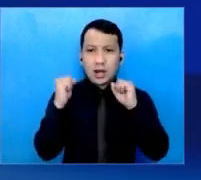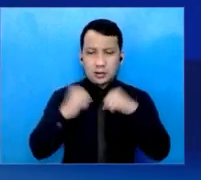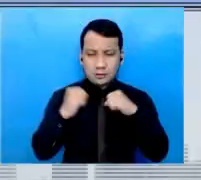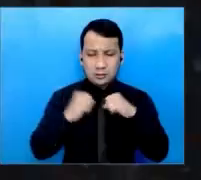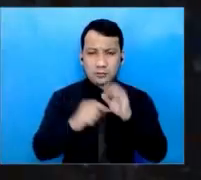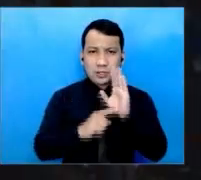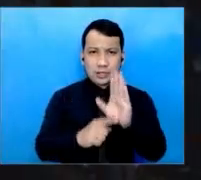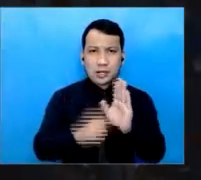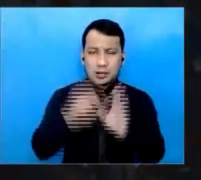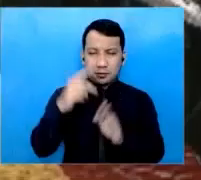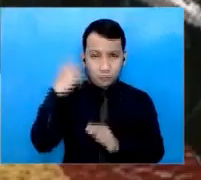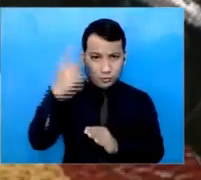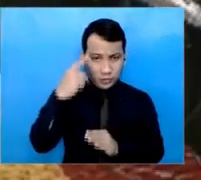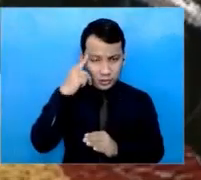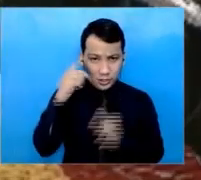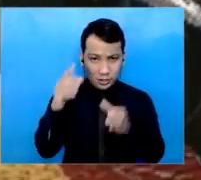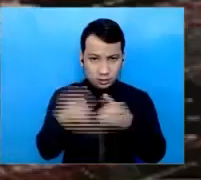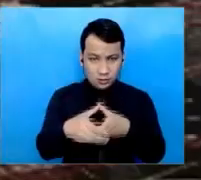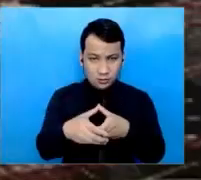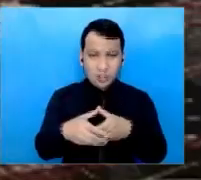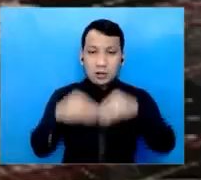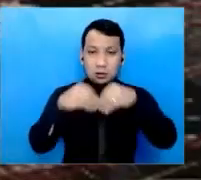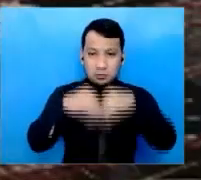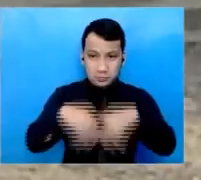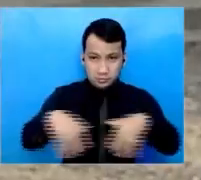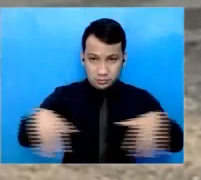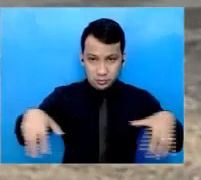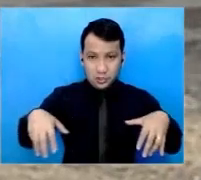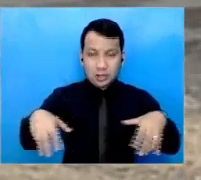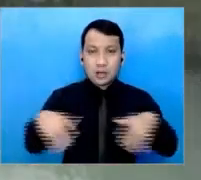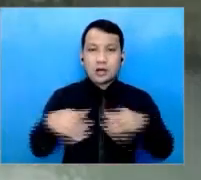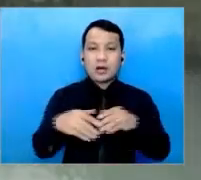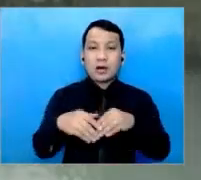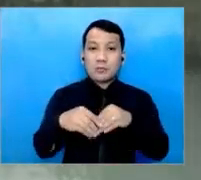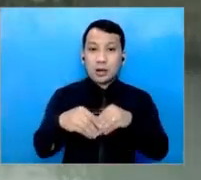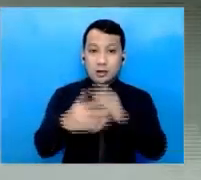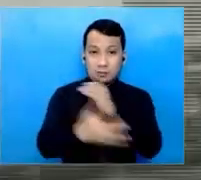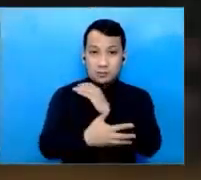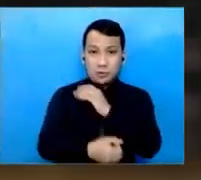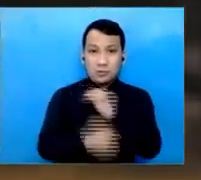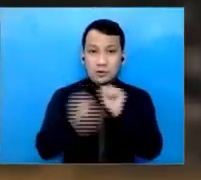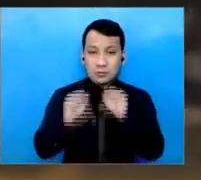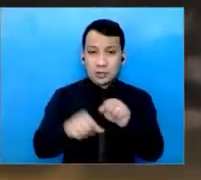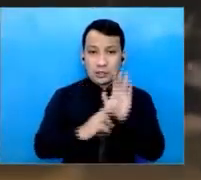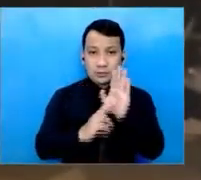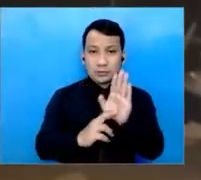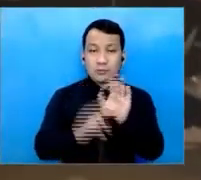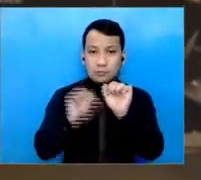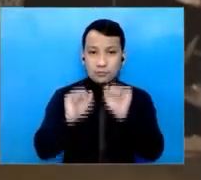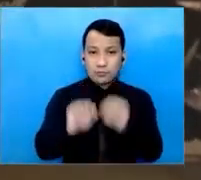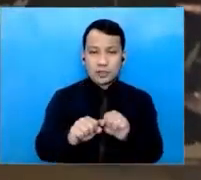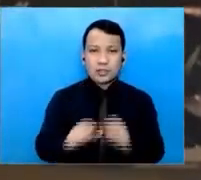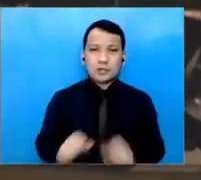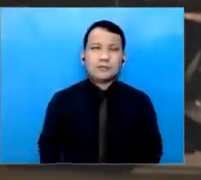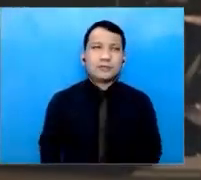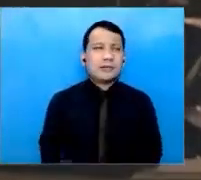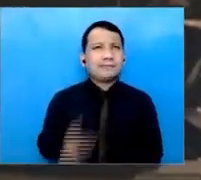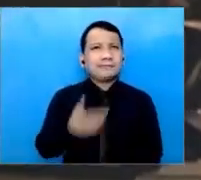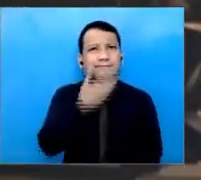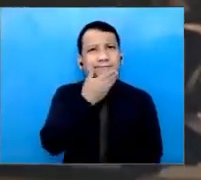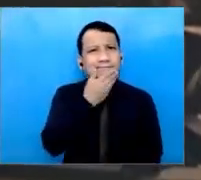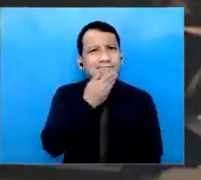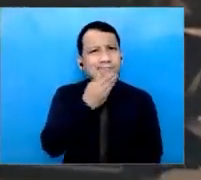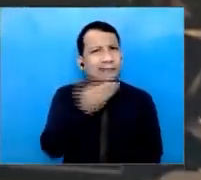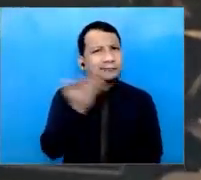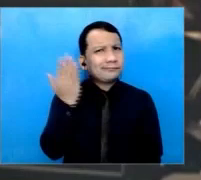law. Tanging ang marginalized at underrepresented lang talaga ang pwedeng tumakbo. Pero noong 2013, nag-iba ang tono